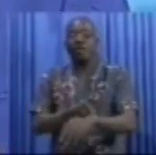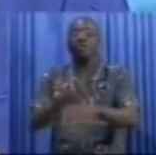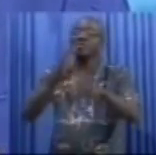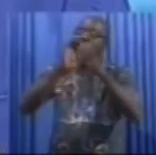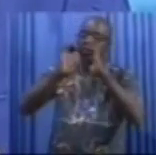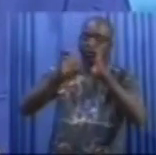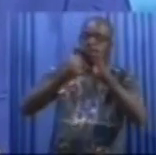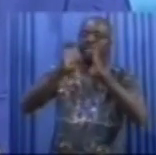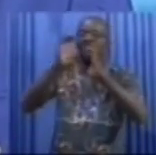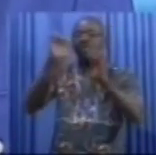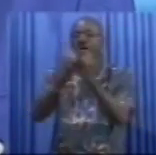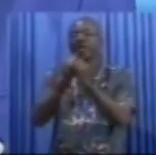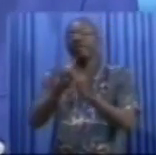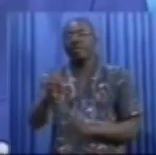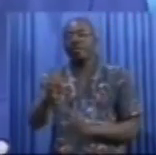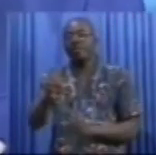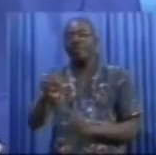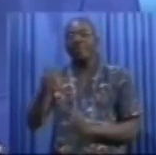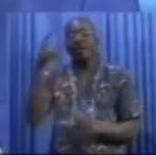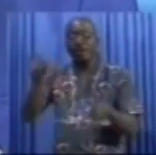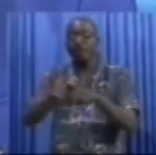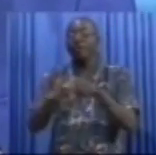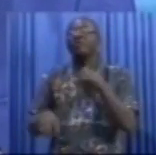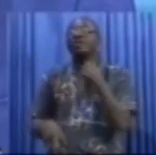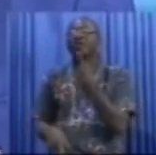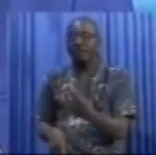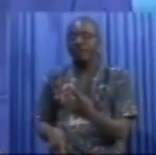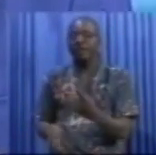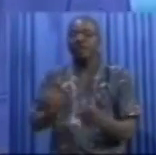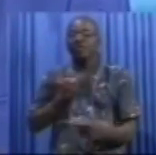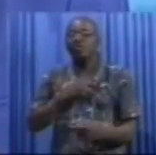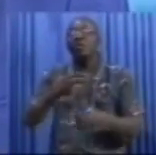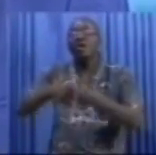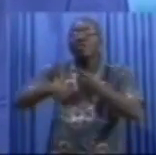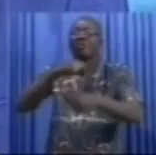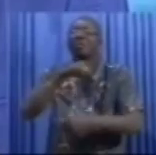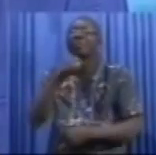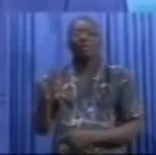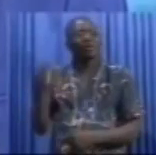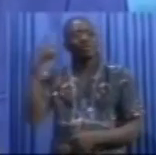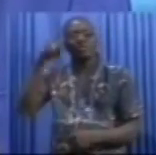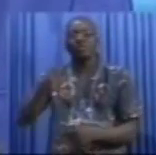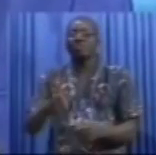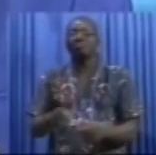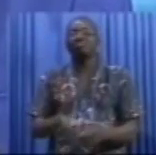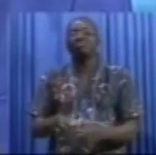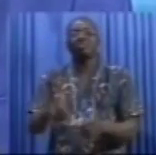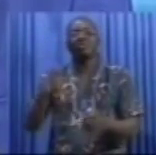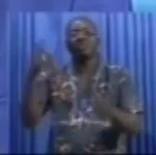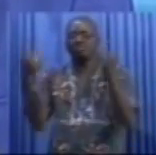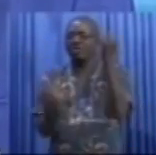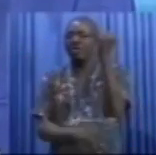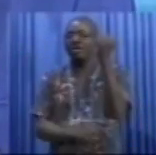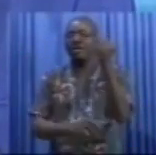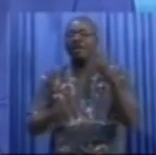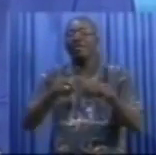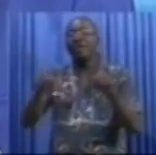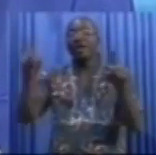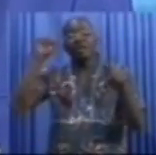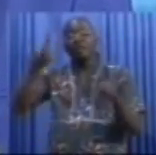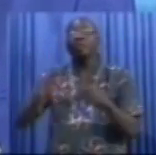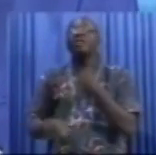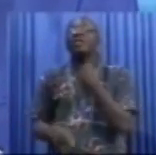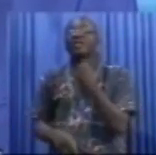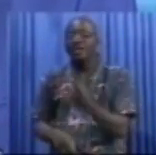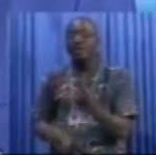concertation avec eux. Voilà. Et comme nous n'allons pas pour automatiquement réprimer. Et c'est l'occasion justement de leur dire